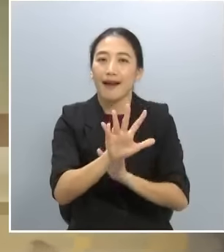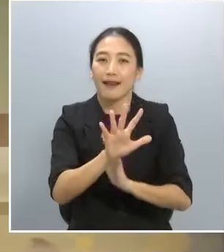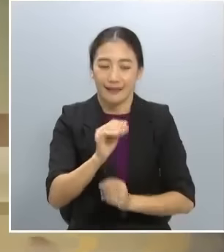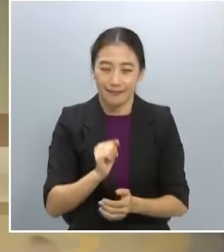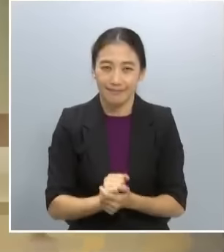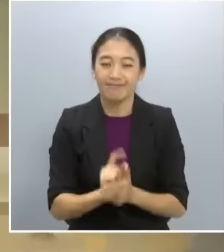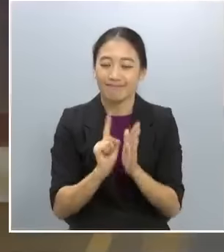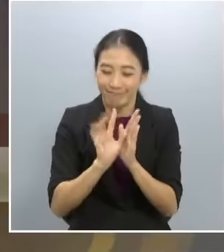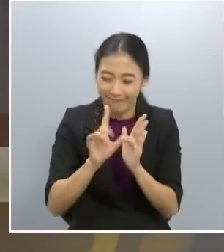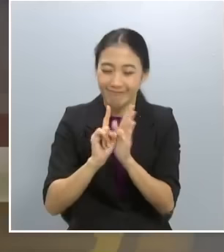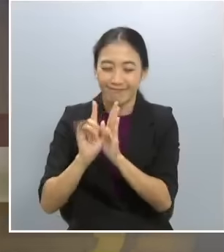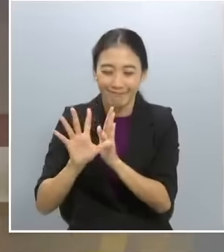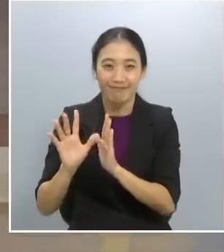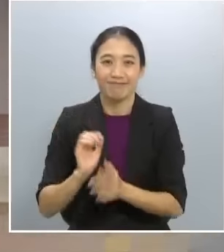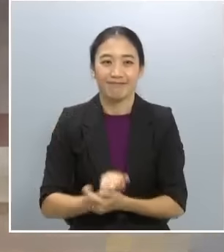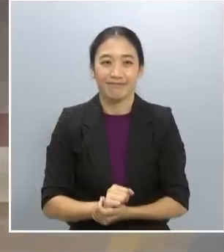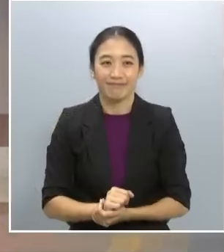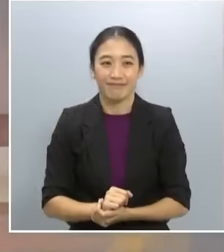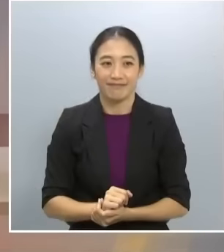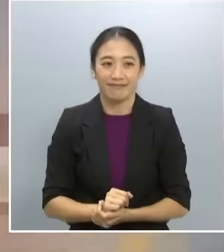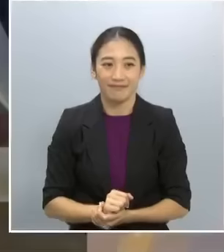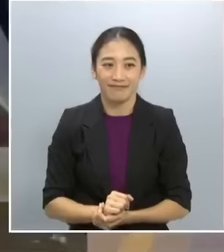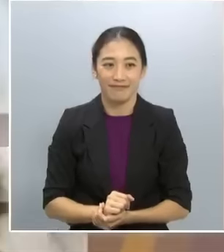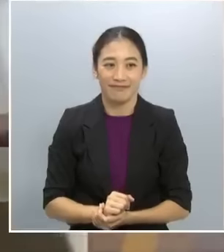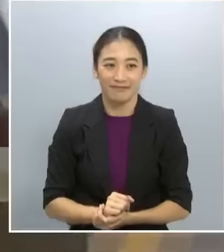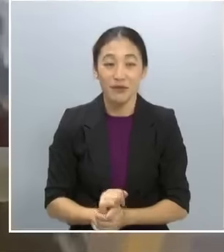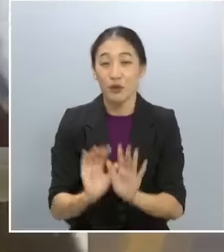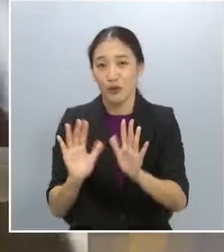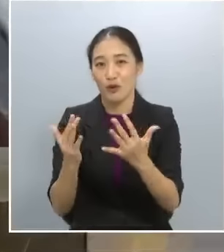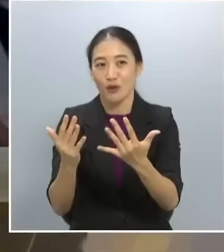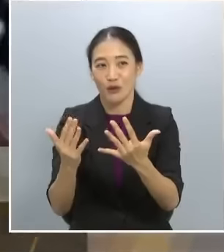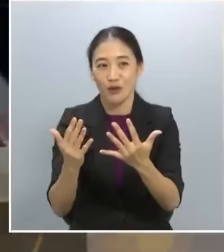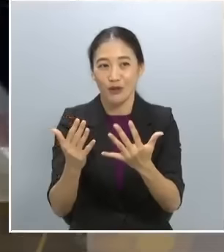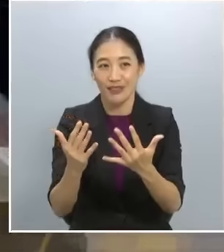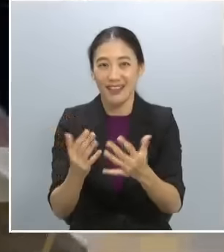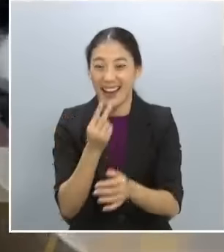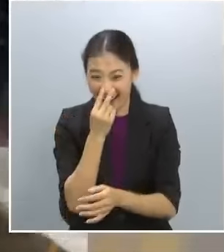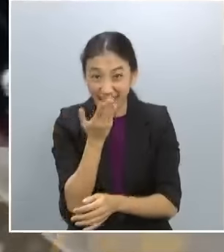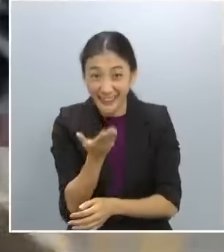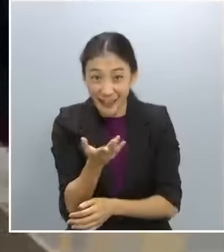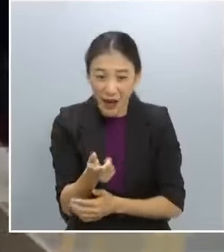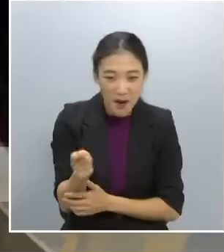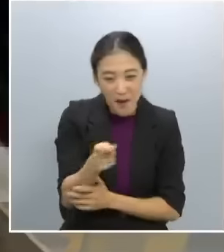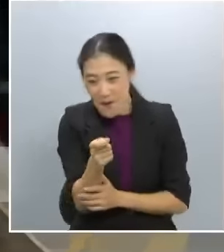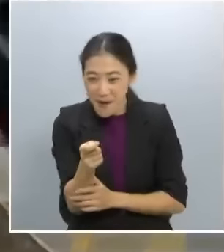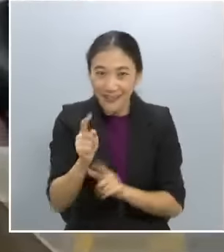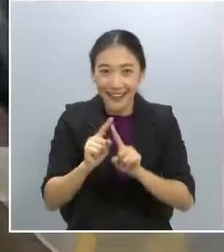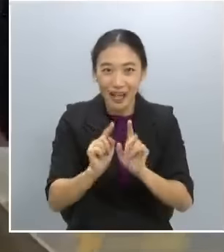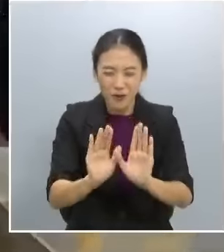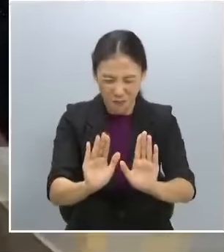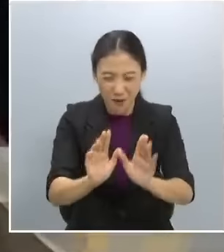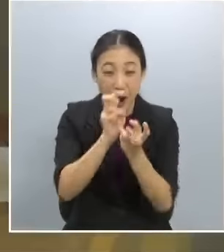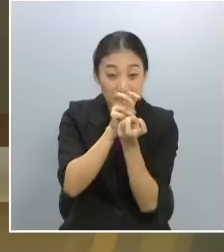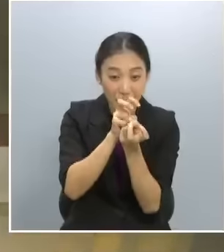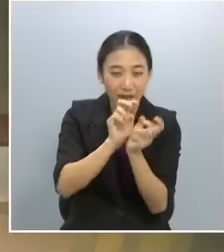ท่านผู้ชมเดี๋ยวกลับมาว่ากันต่ออาทิ้งภาพดีๆเด้งๆแบบนี้แหละแล้วเดี๋ยวไปกินขาหมูกันช่วยเดี๋ยวก